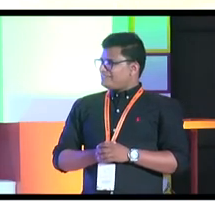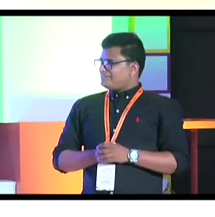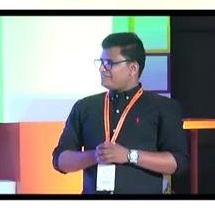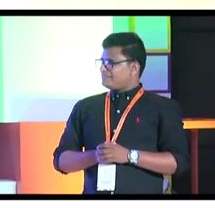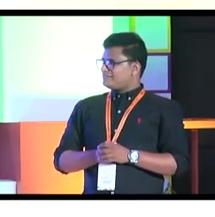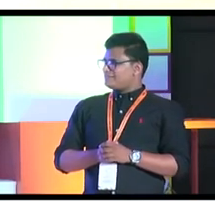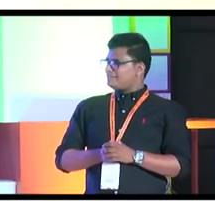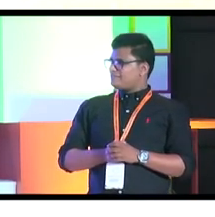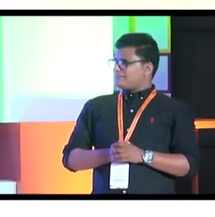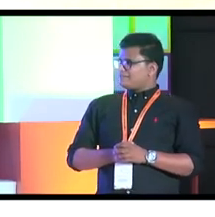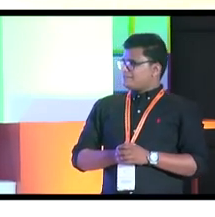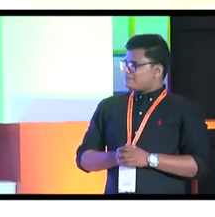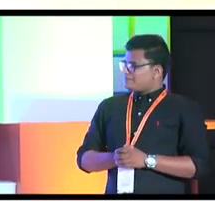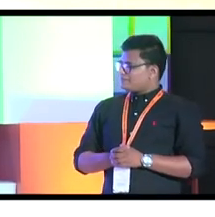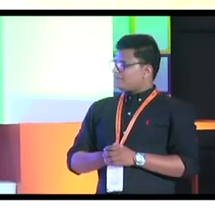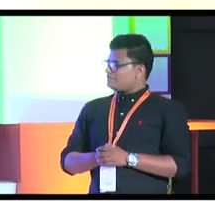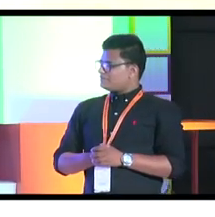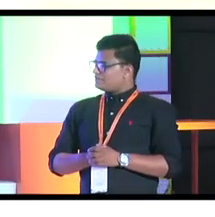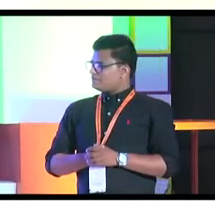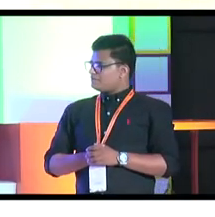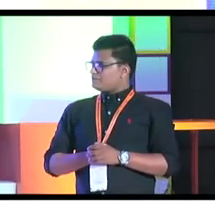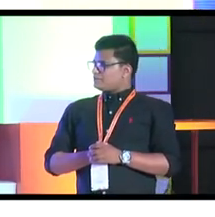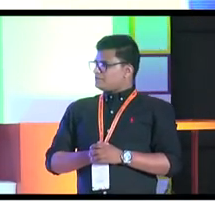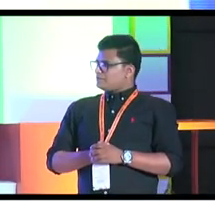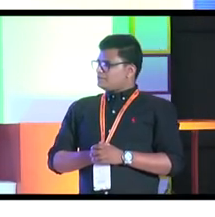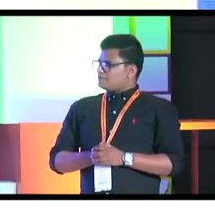गणेश थोड़ा और आगे आके बोल सकता है माइक के पास जाके.